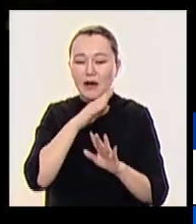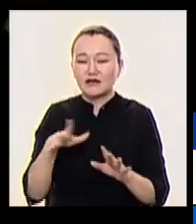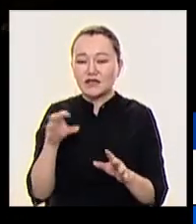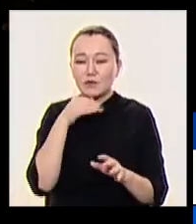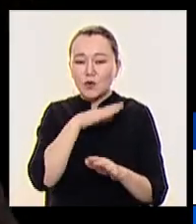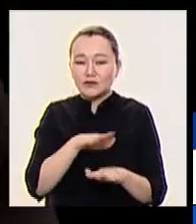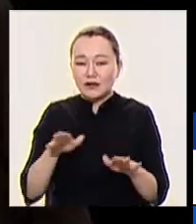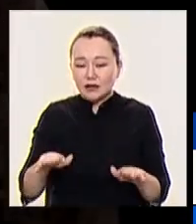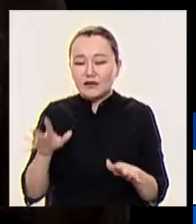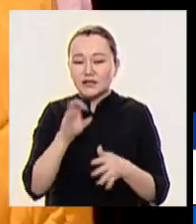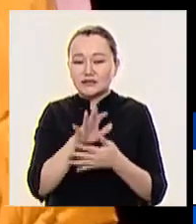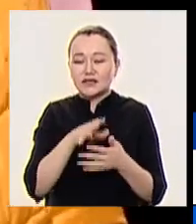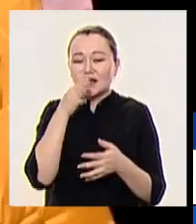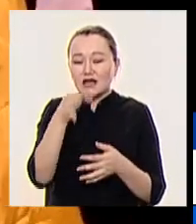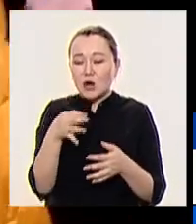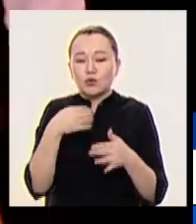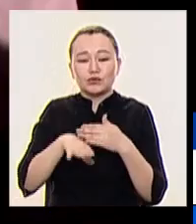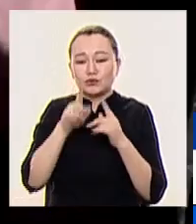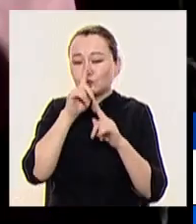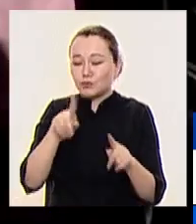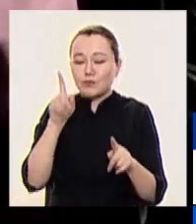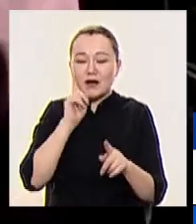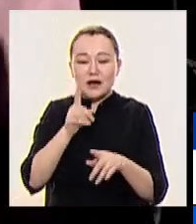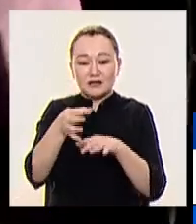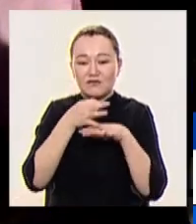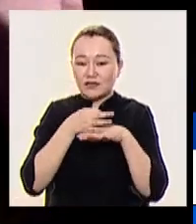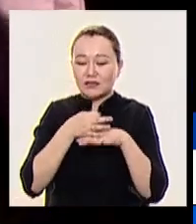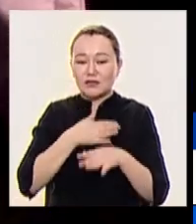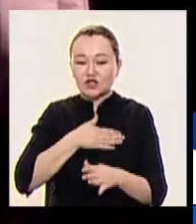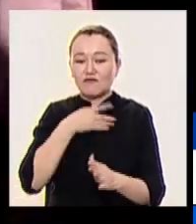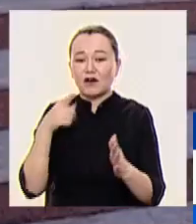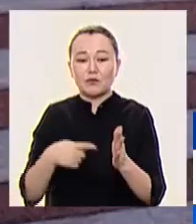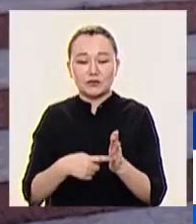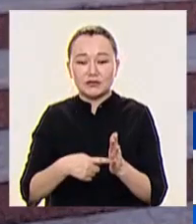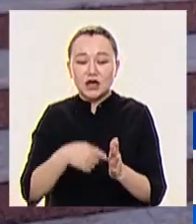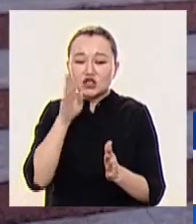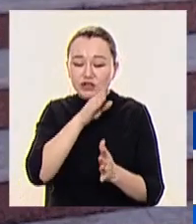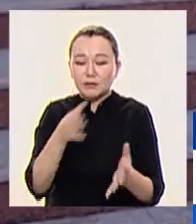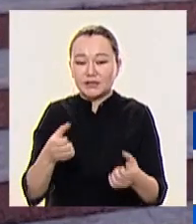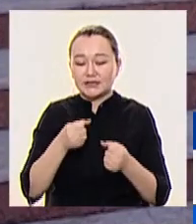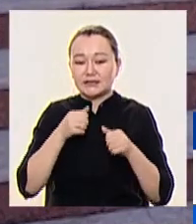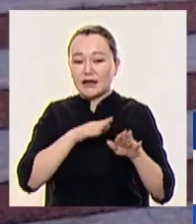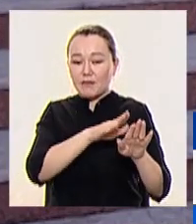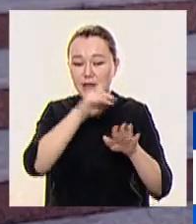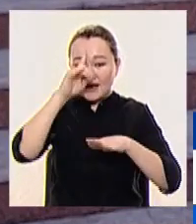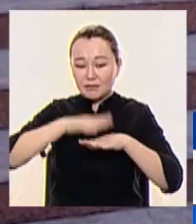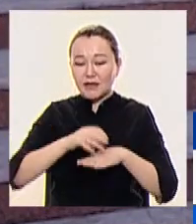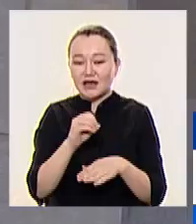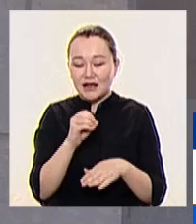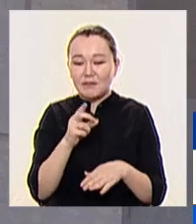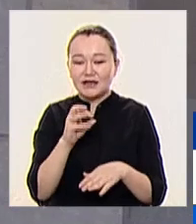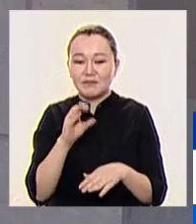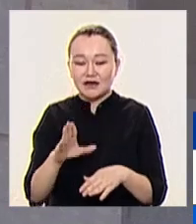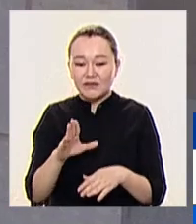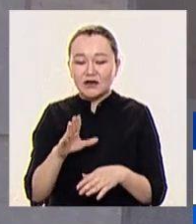Они заявили, что не уйдут, пока не получат ответы на свои вопросы. Женщин принял заместитель акима Ергали